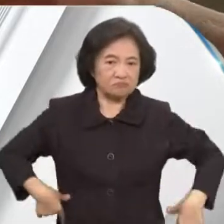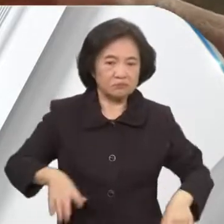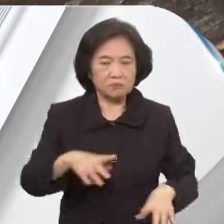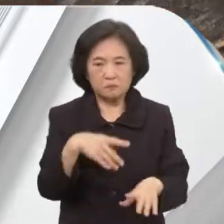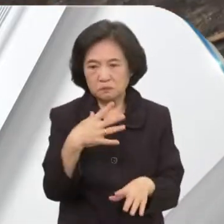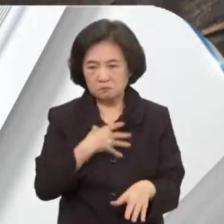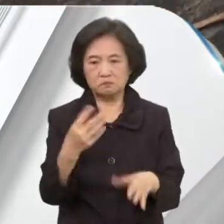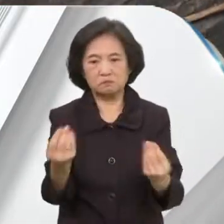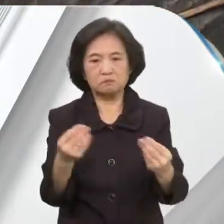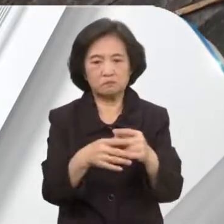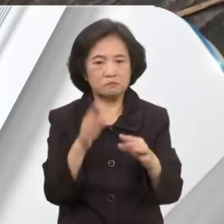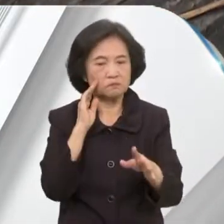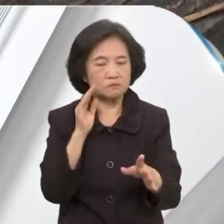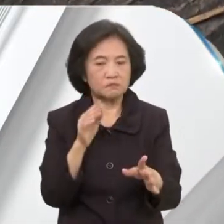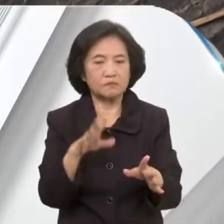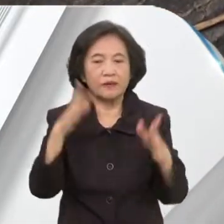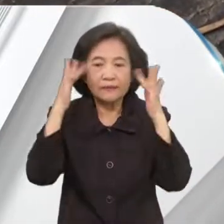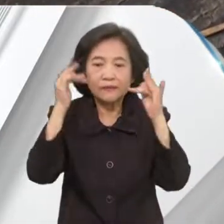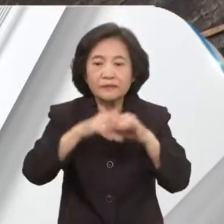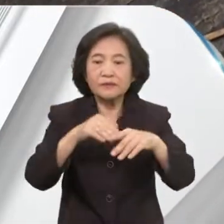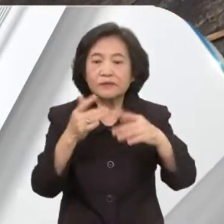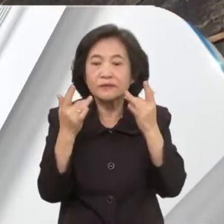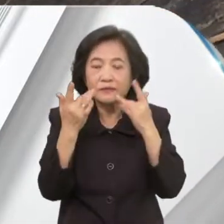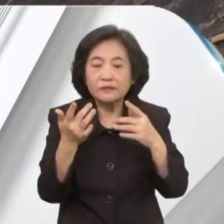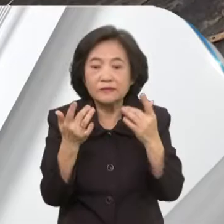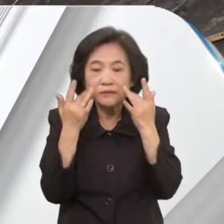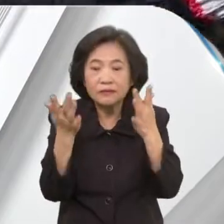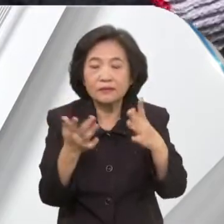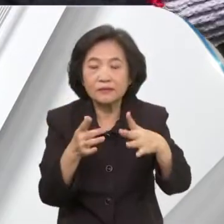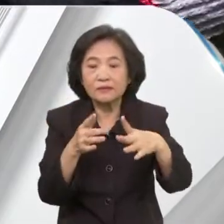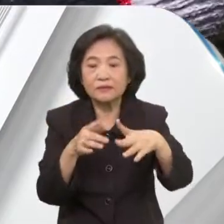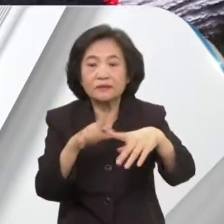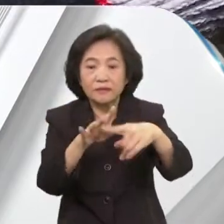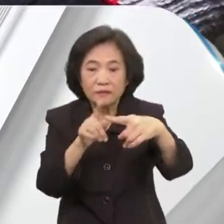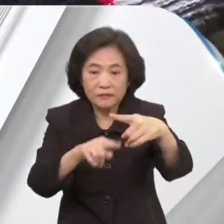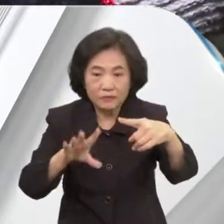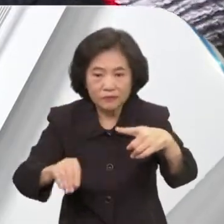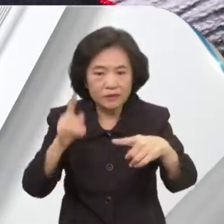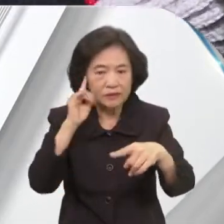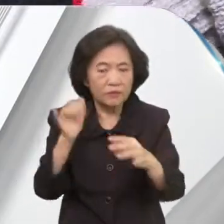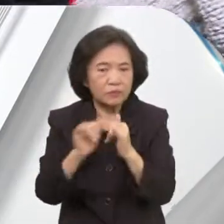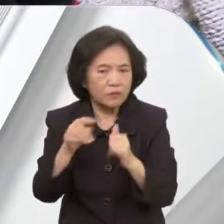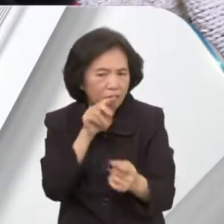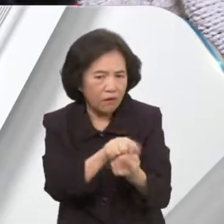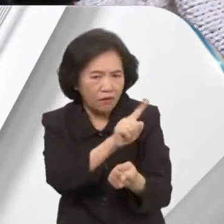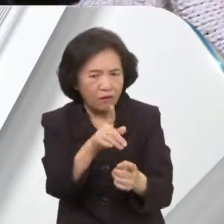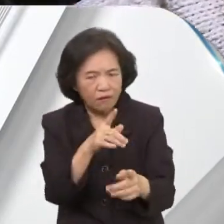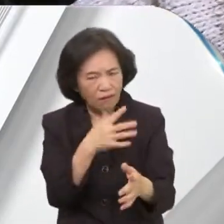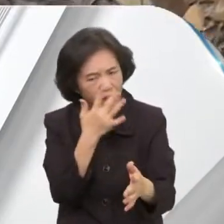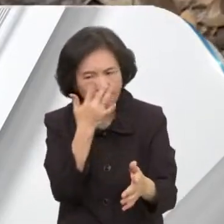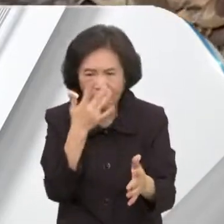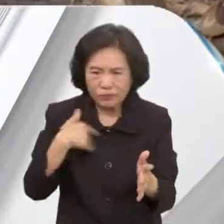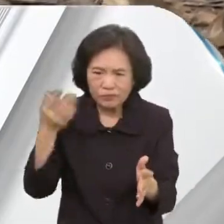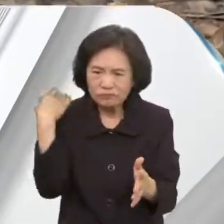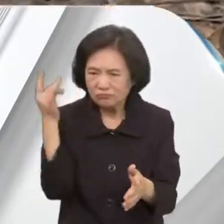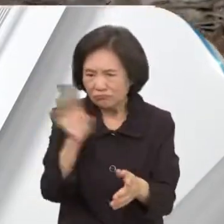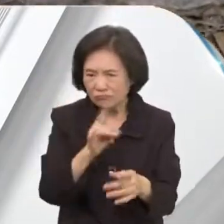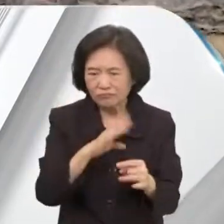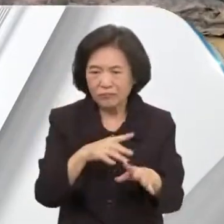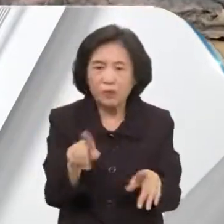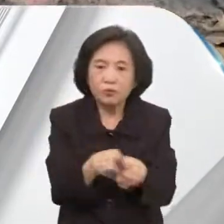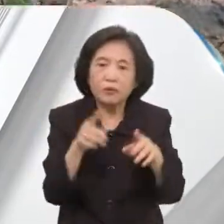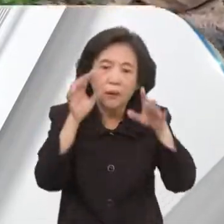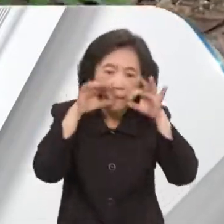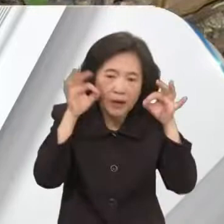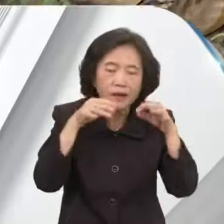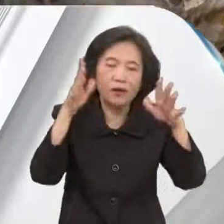目思维。去年南投初段天气就是出现过。因为一般民众对甘蔗杉树无么了解，通常弄下